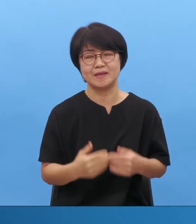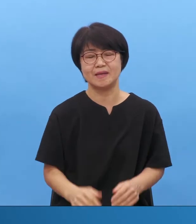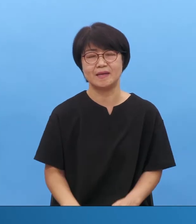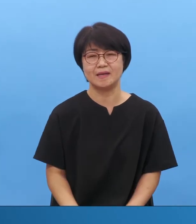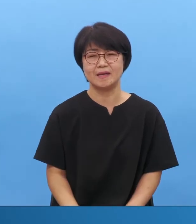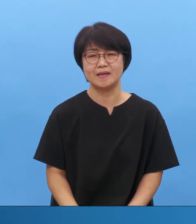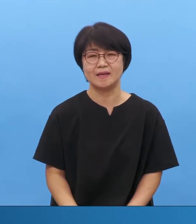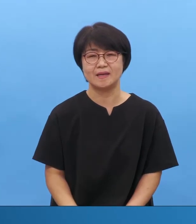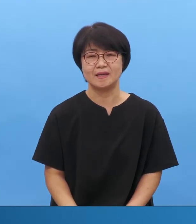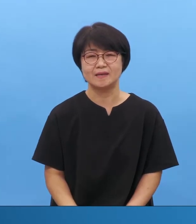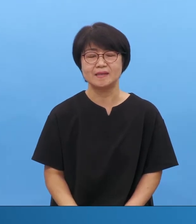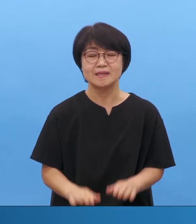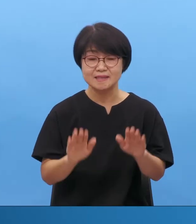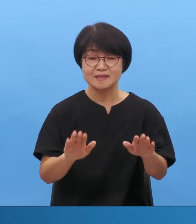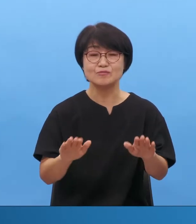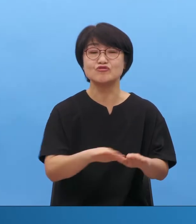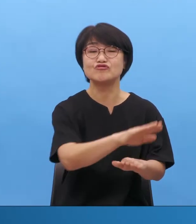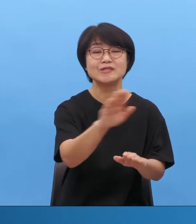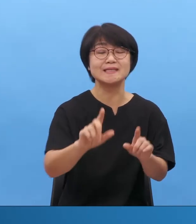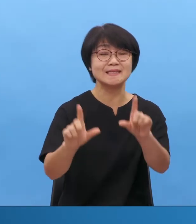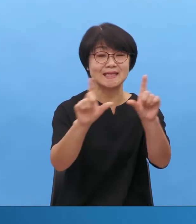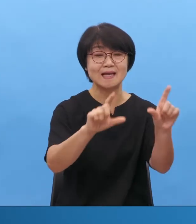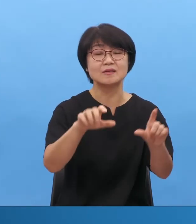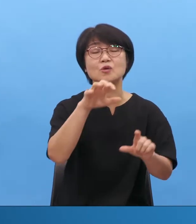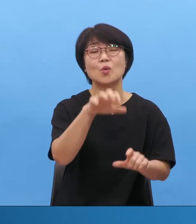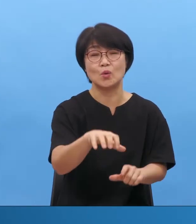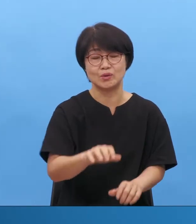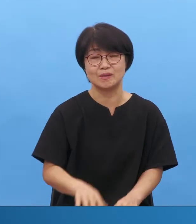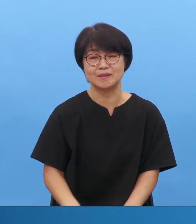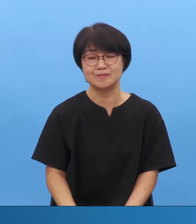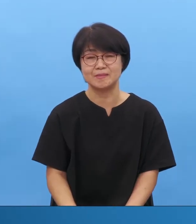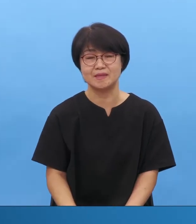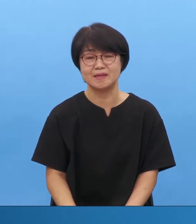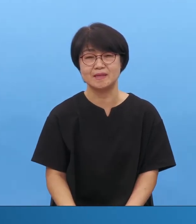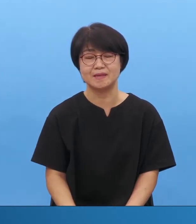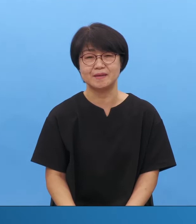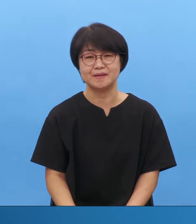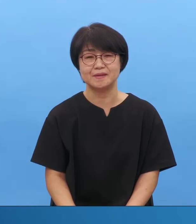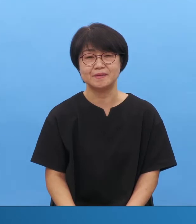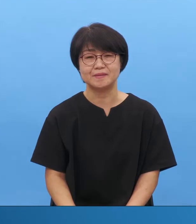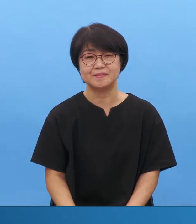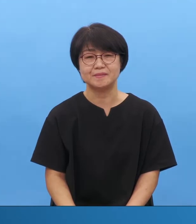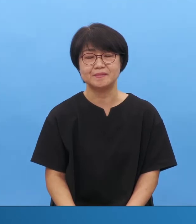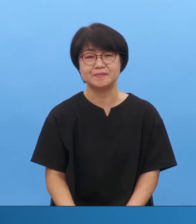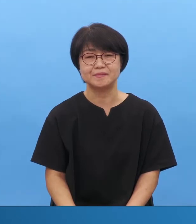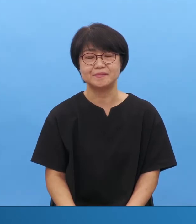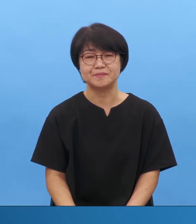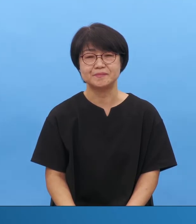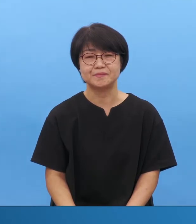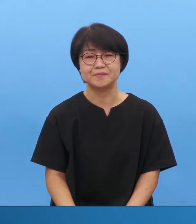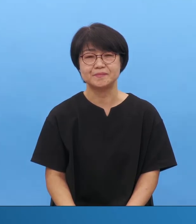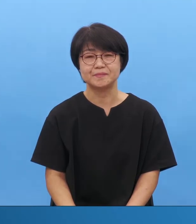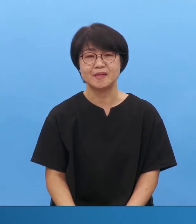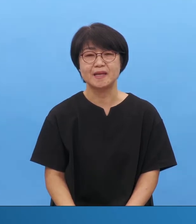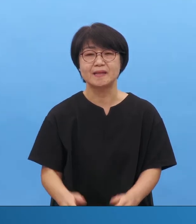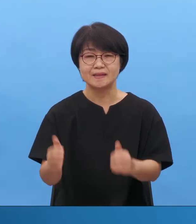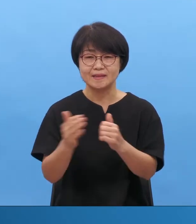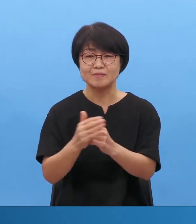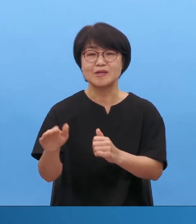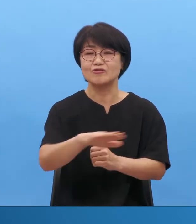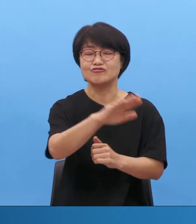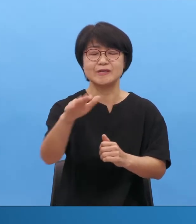있는 현장이죠. This is the field that we are 성경은 in. 그대로잖아요. And it's exactly like the Bible. 이런 파수꾼입니다. That's the type of